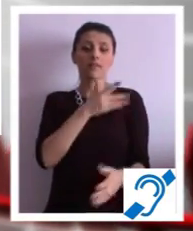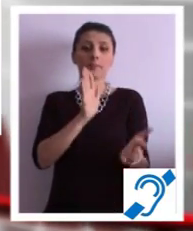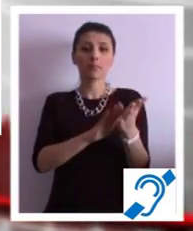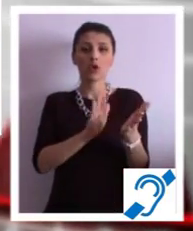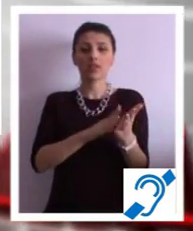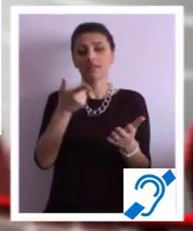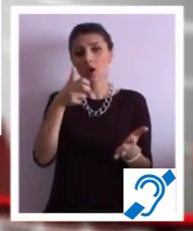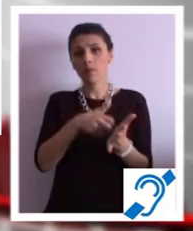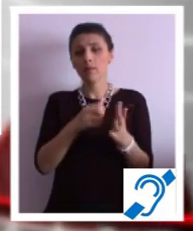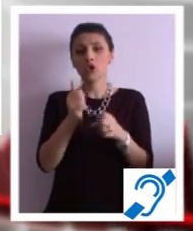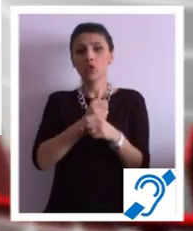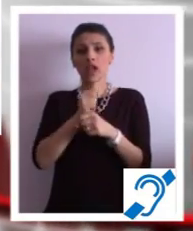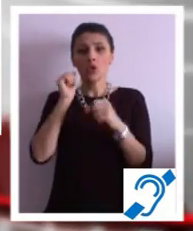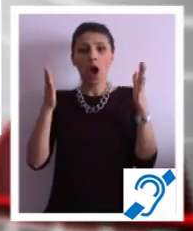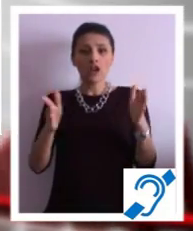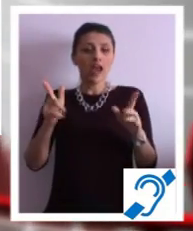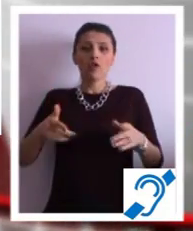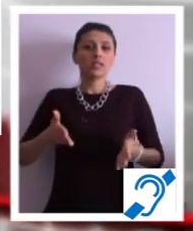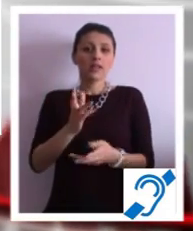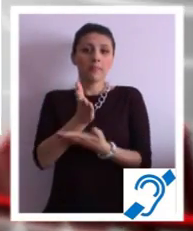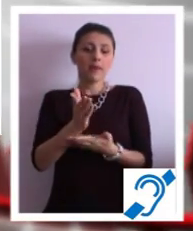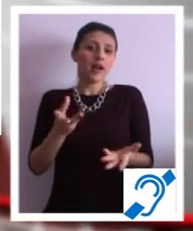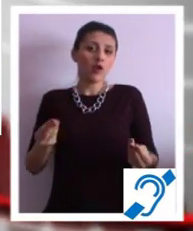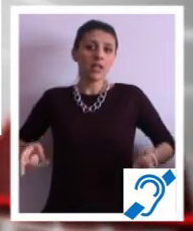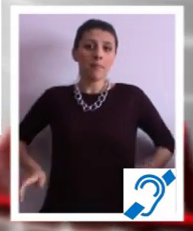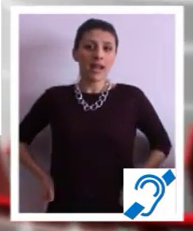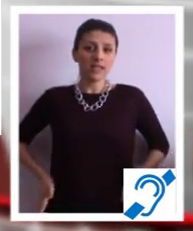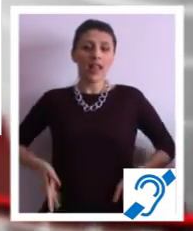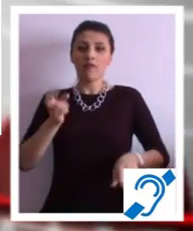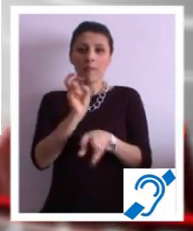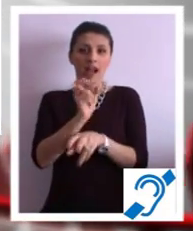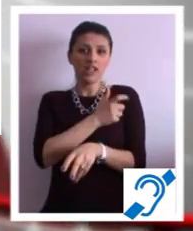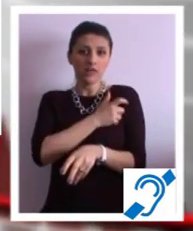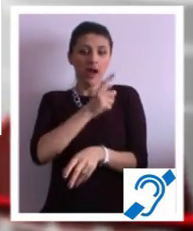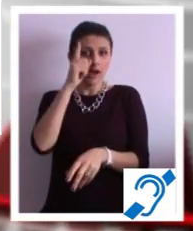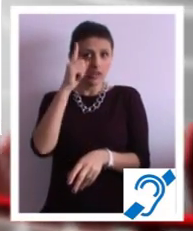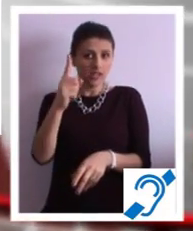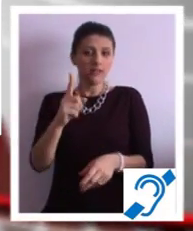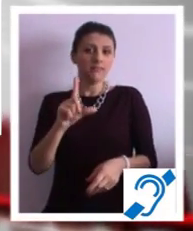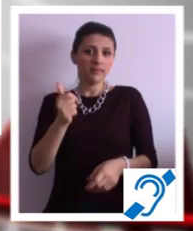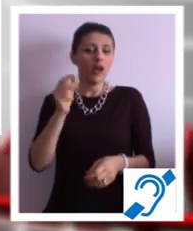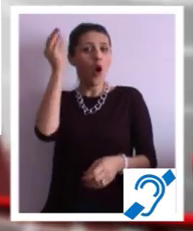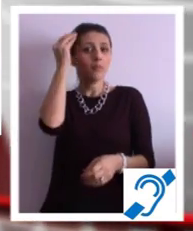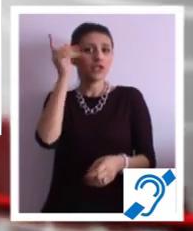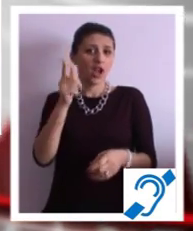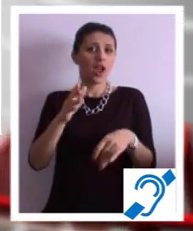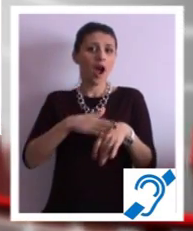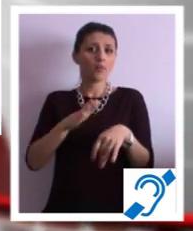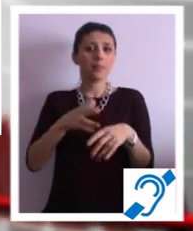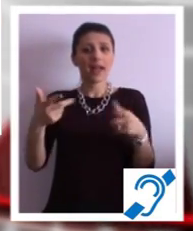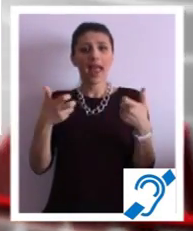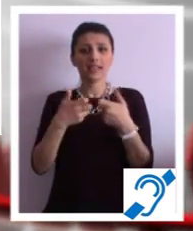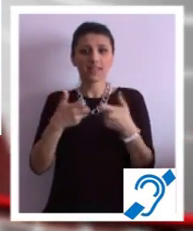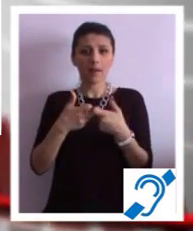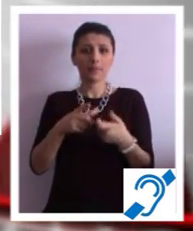motive obiective, la nivelul județului nu au putut participa la examen. Știți că, de obicei, în jurul examenului de